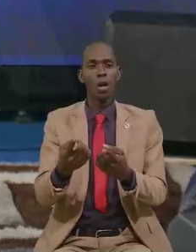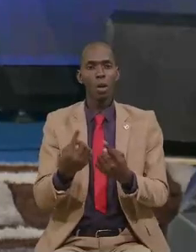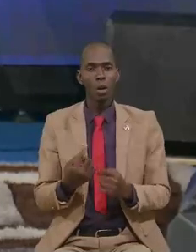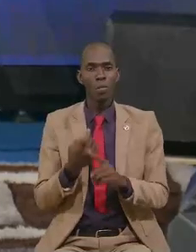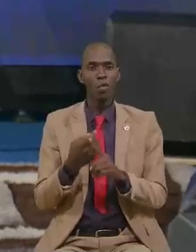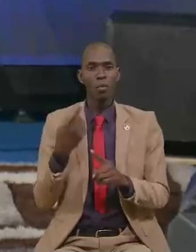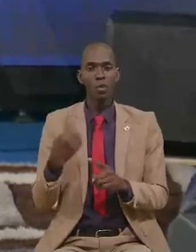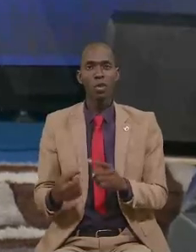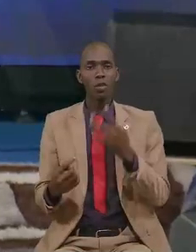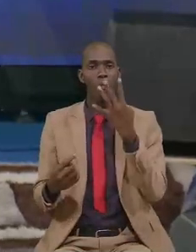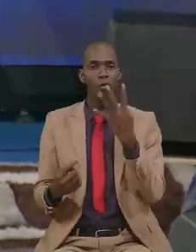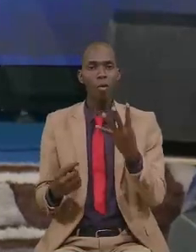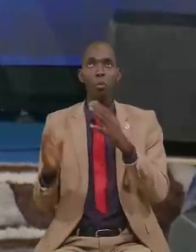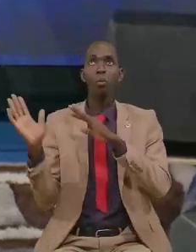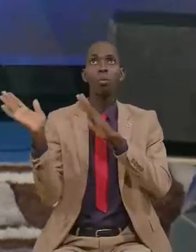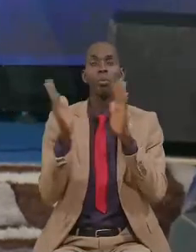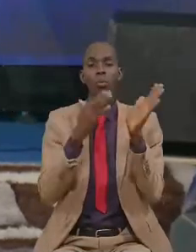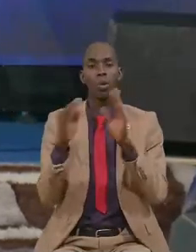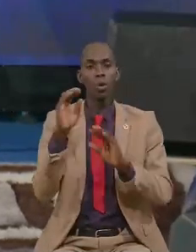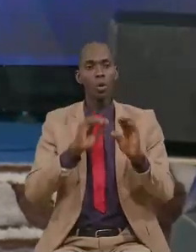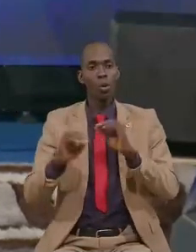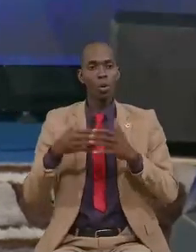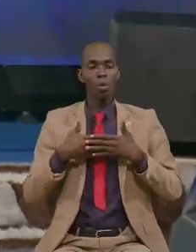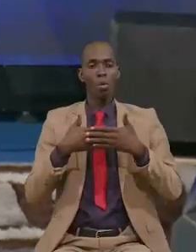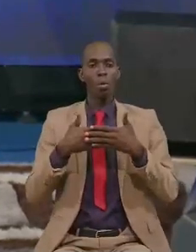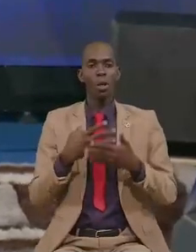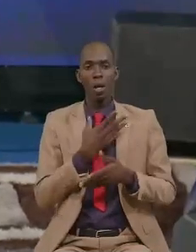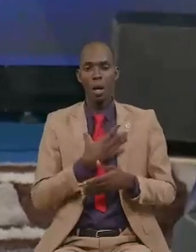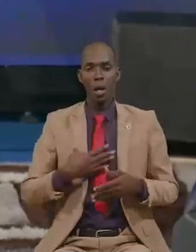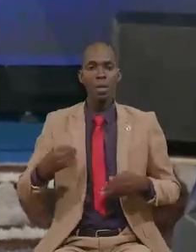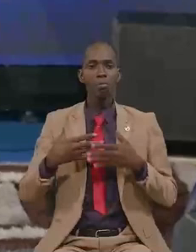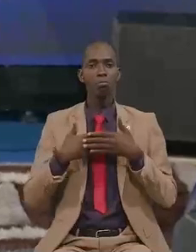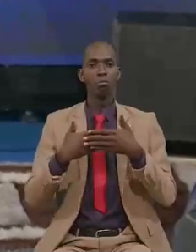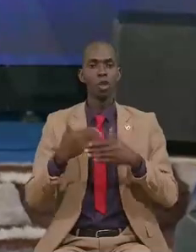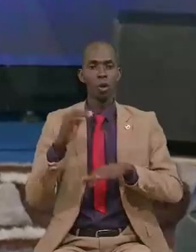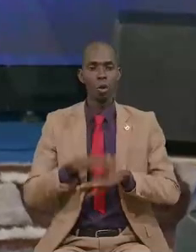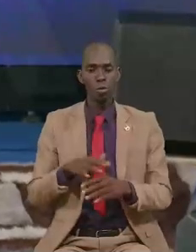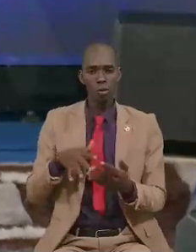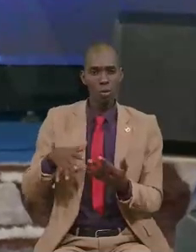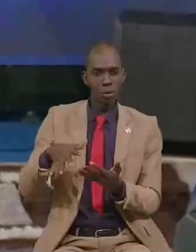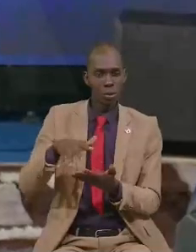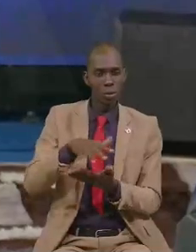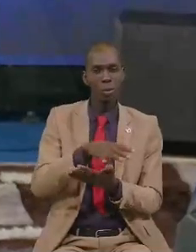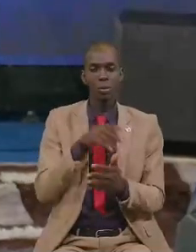vents, souffle sur ses morts et qu'ils revivent.